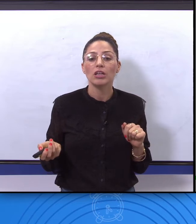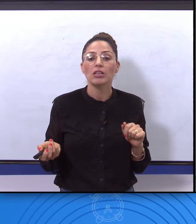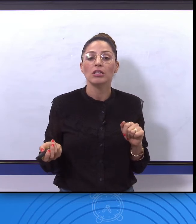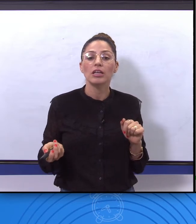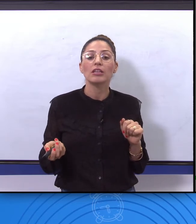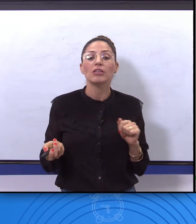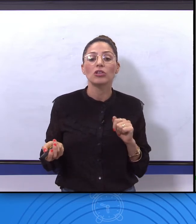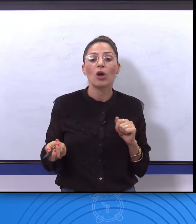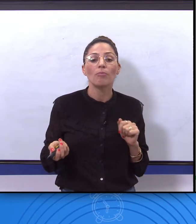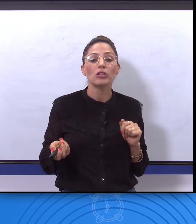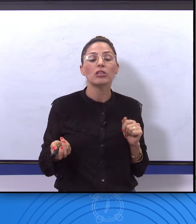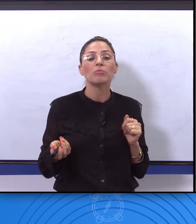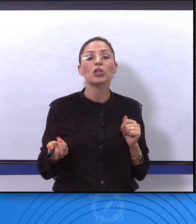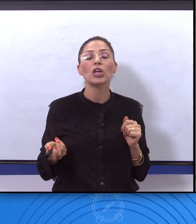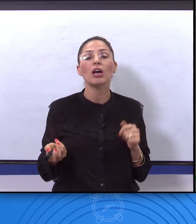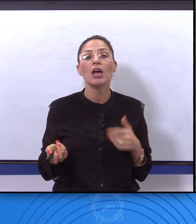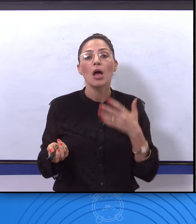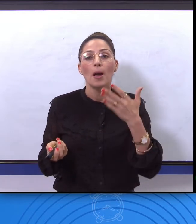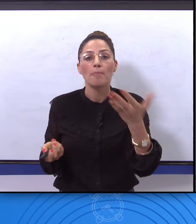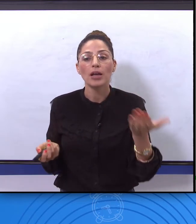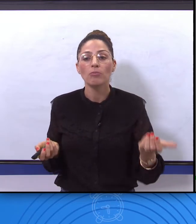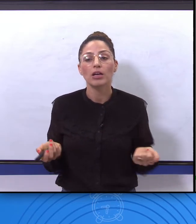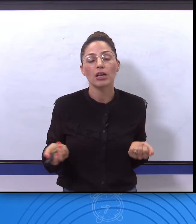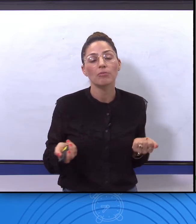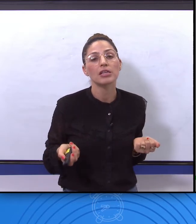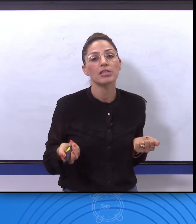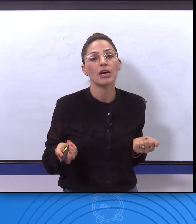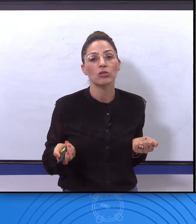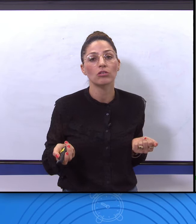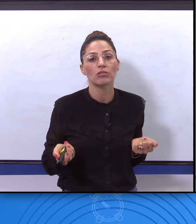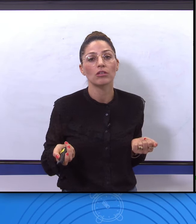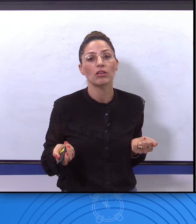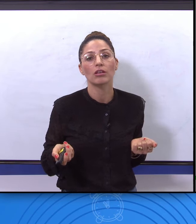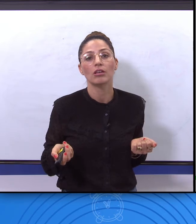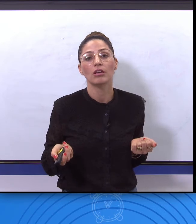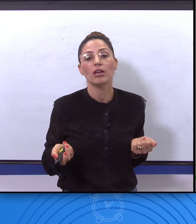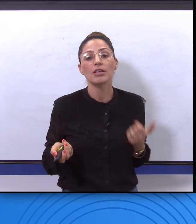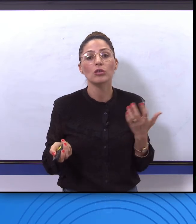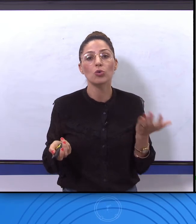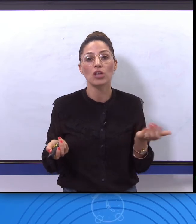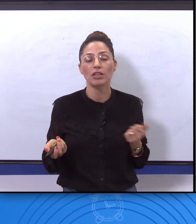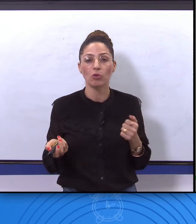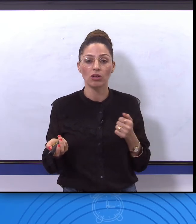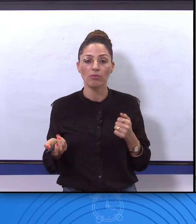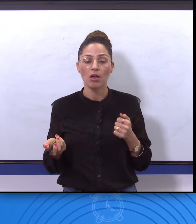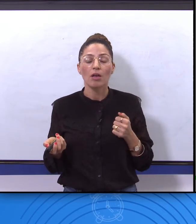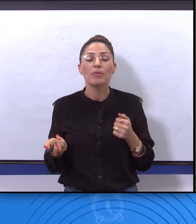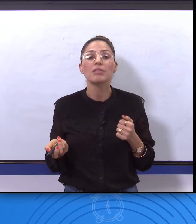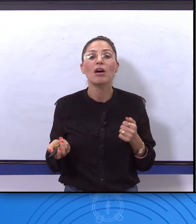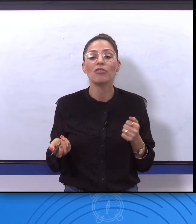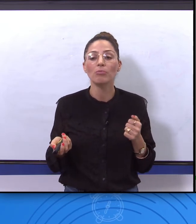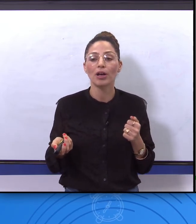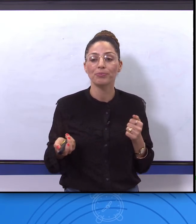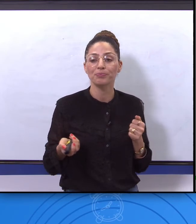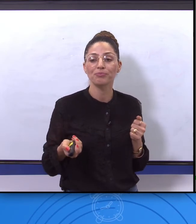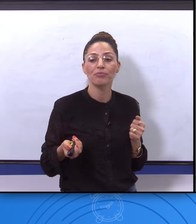ביצירה של האומן, של תמיר שר, מה היא אומרת לכם היצירה הזאת? איזה תחושה אתם רואים? מה